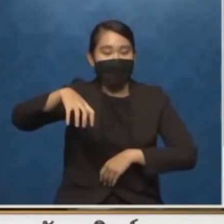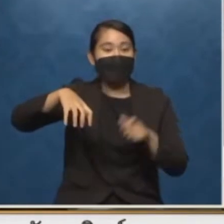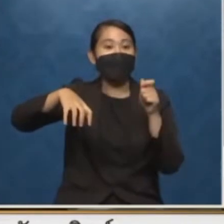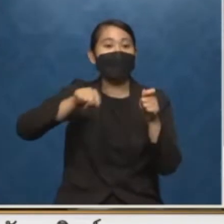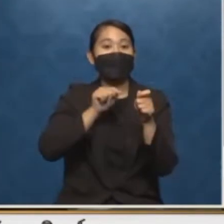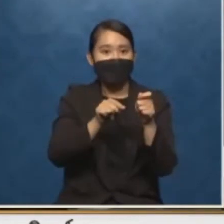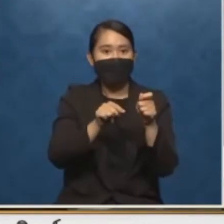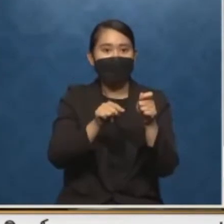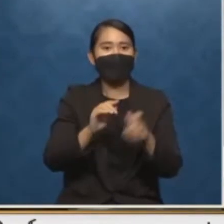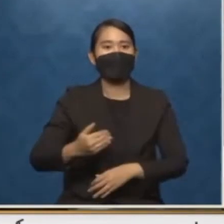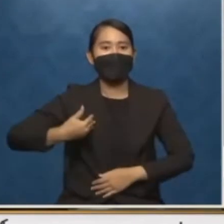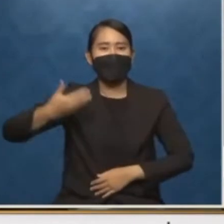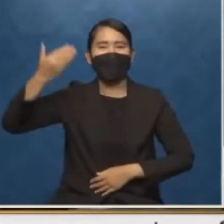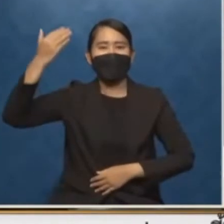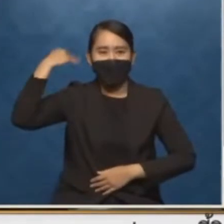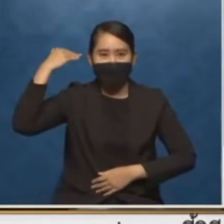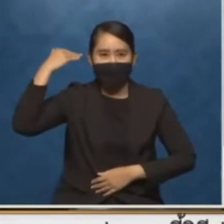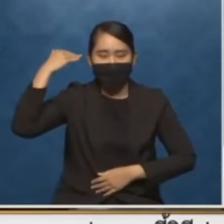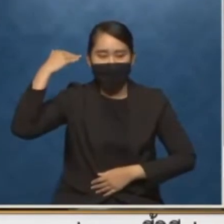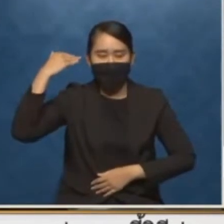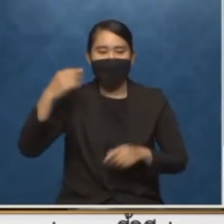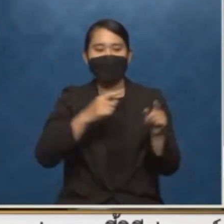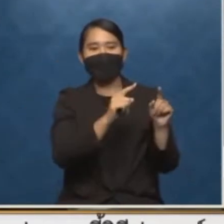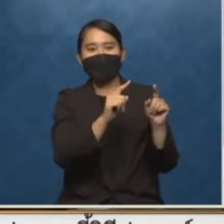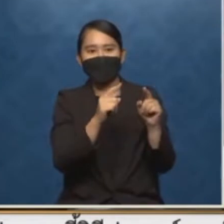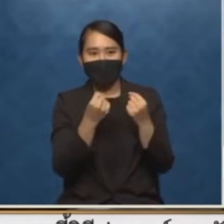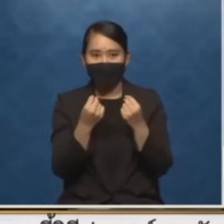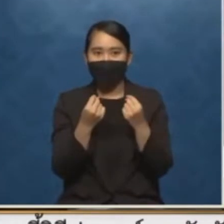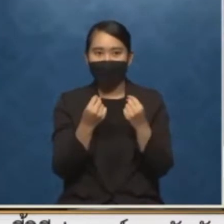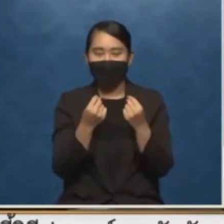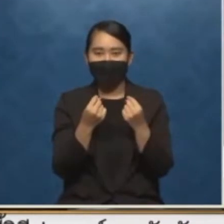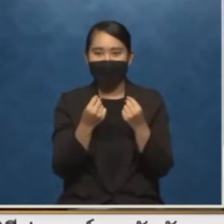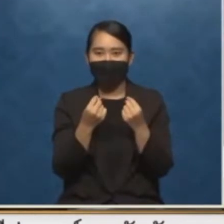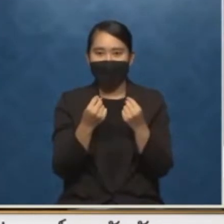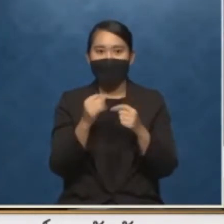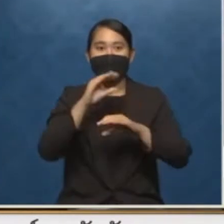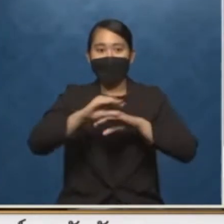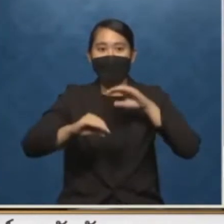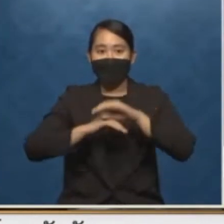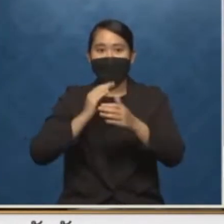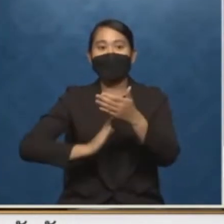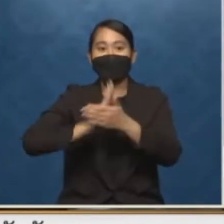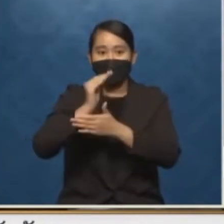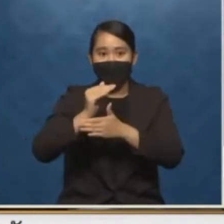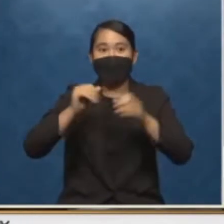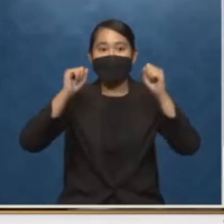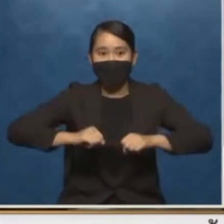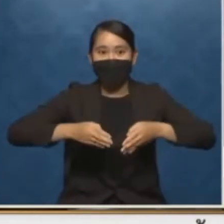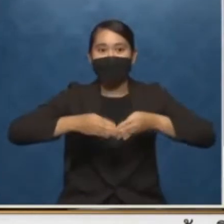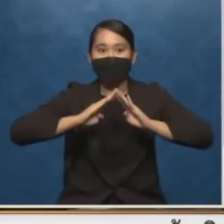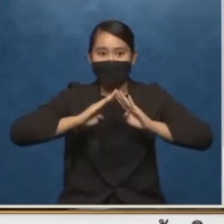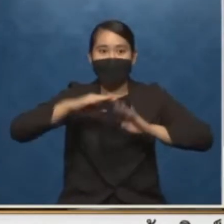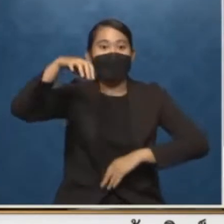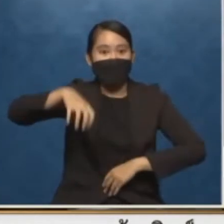คยมีคำตอบเคยมีที่จะอนุมัติให้ตั้งได้ในเขตอำเภอโพนา